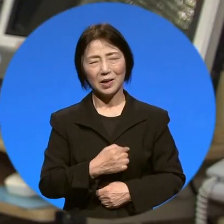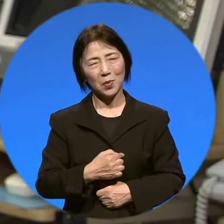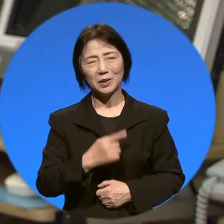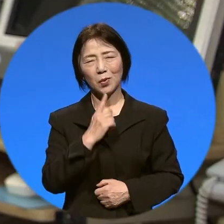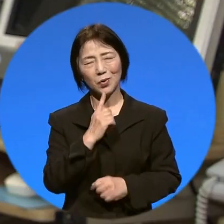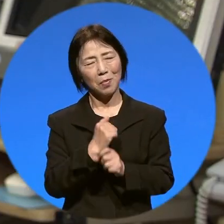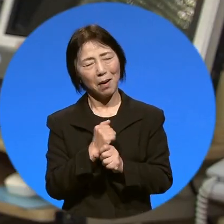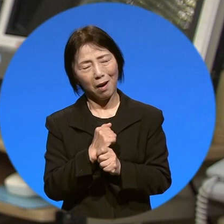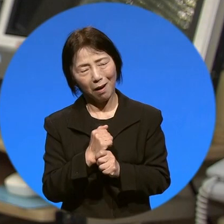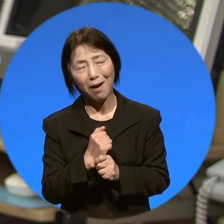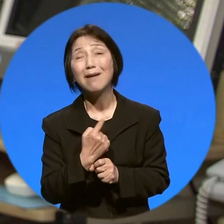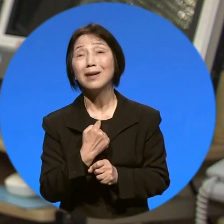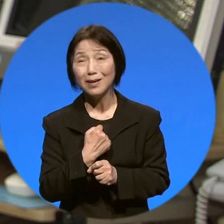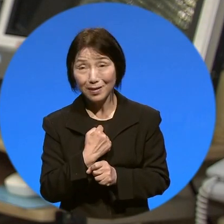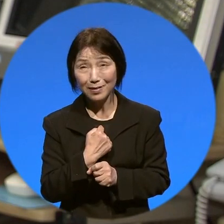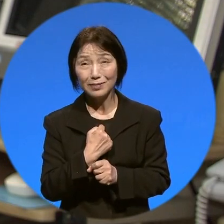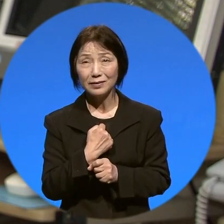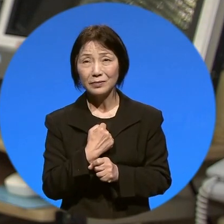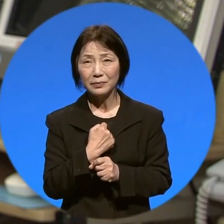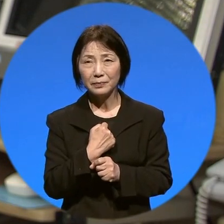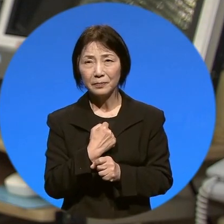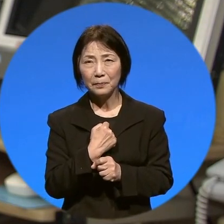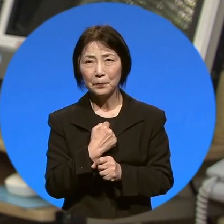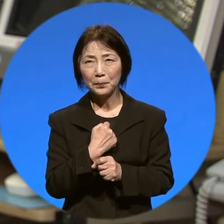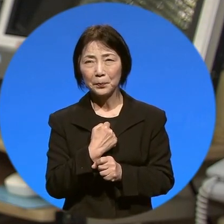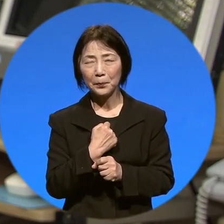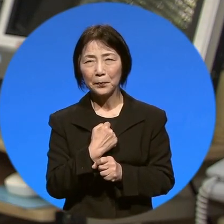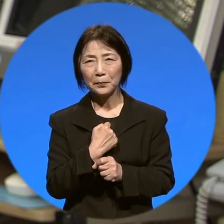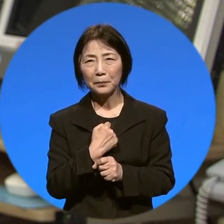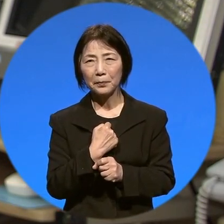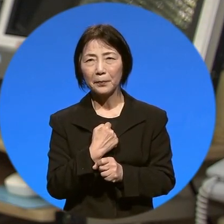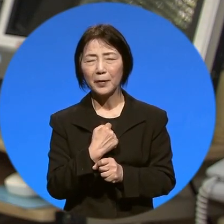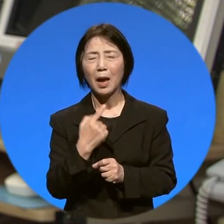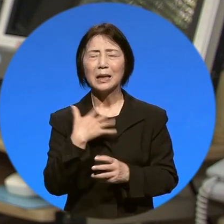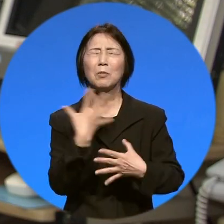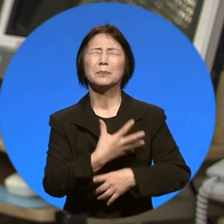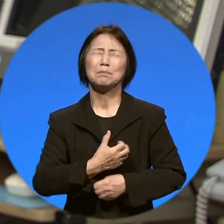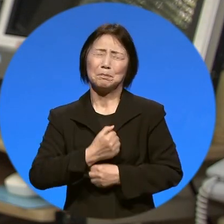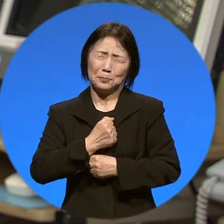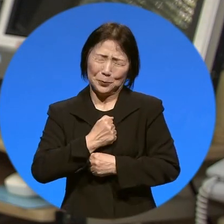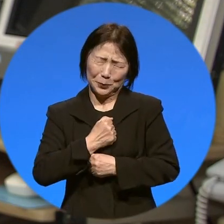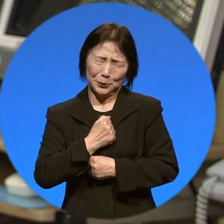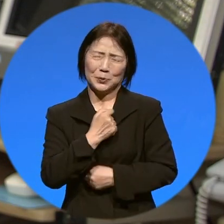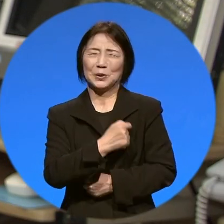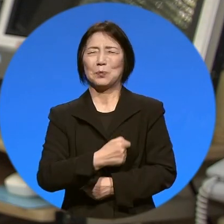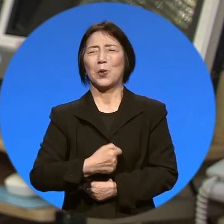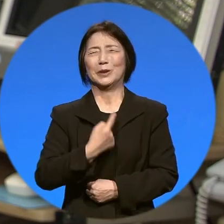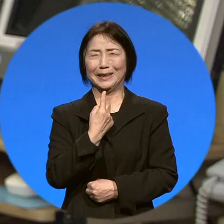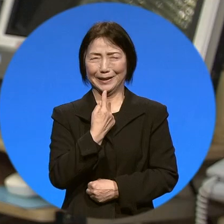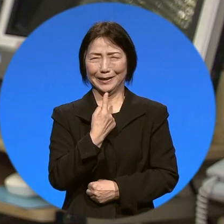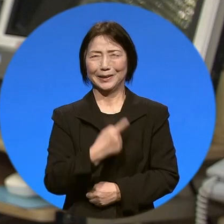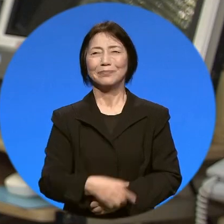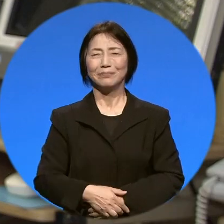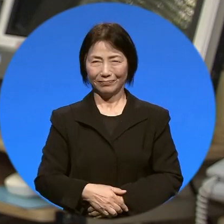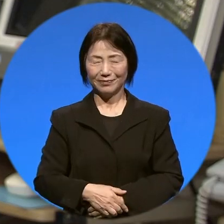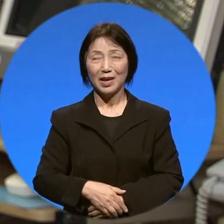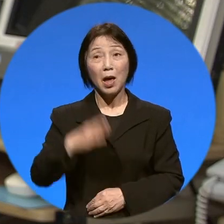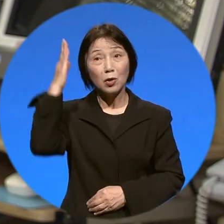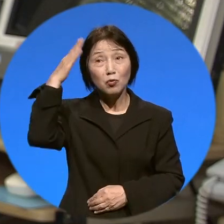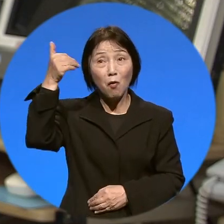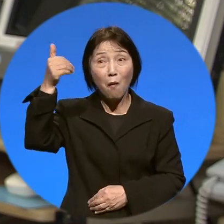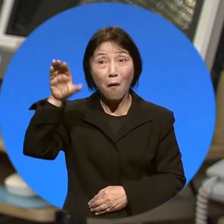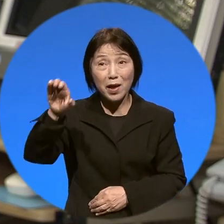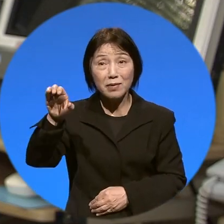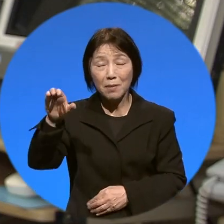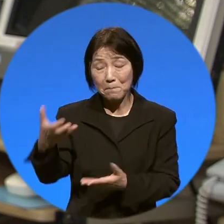葉に表せないような、こう身の引き締まる思いがしますね。 黒江さんが設